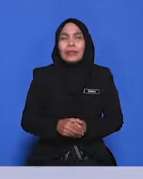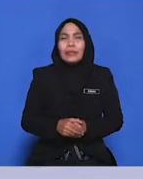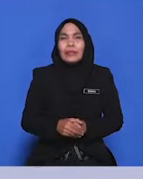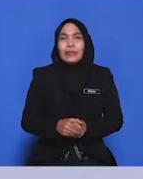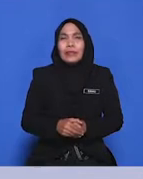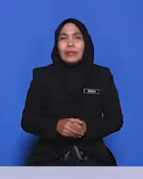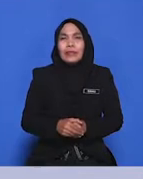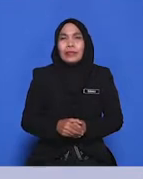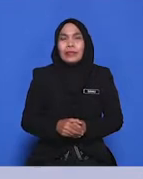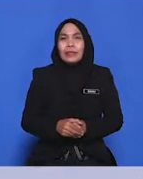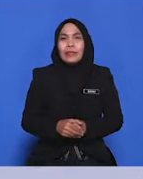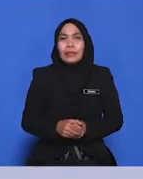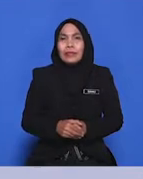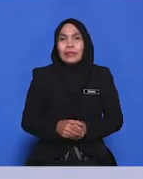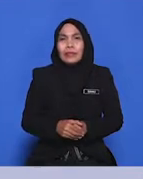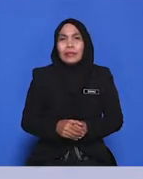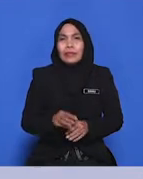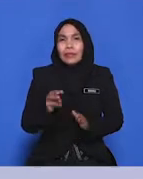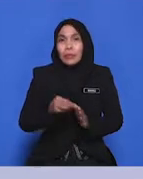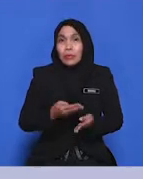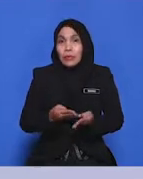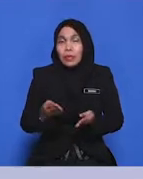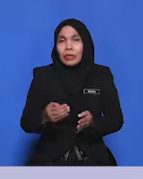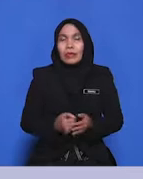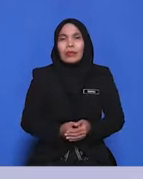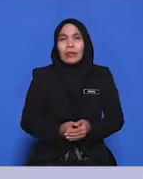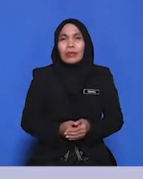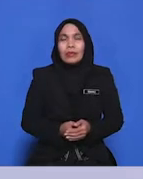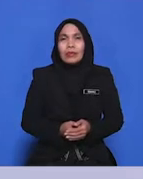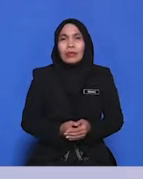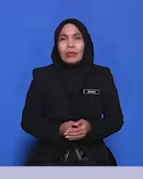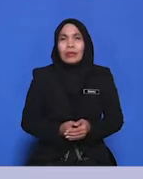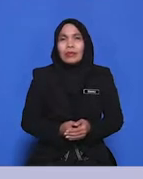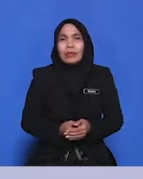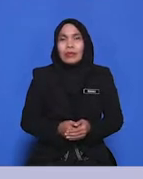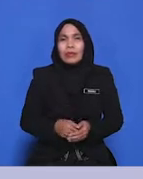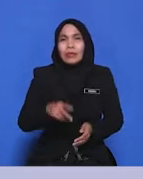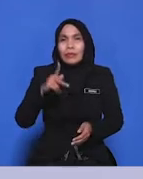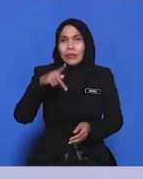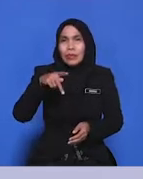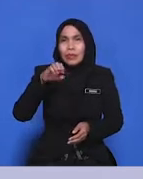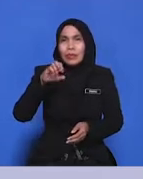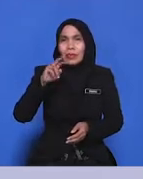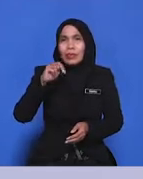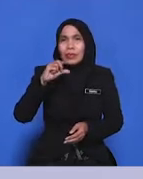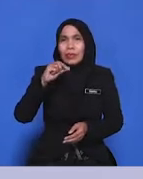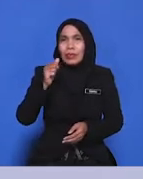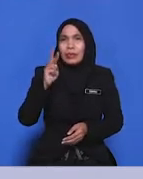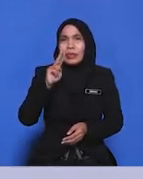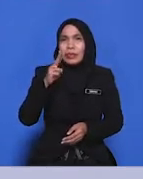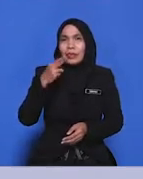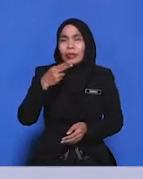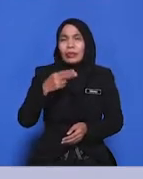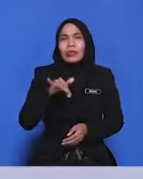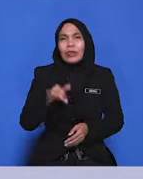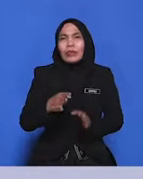hingga ke hari ini, kerana beliau mempengaruhi cara pemikiran umat Islam yang menjadi tunjang